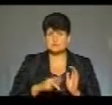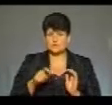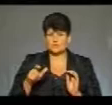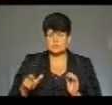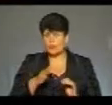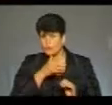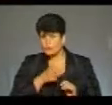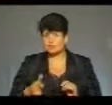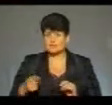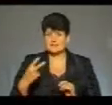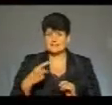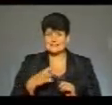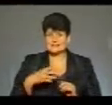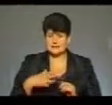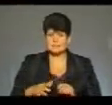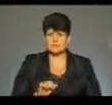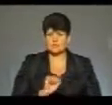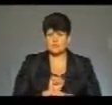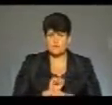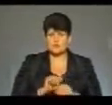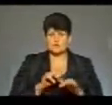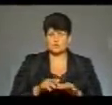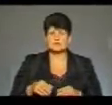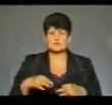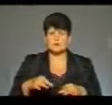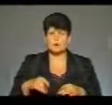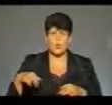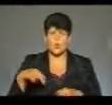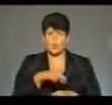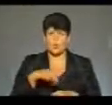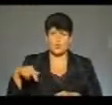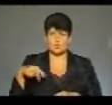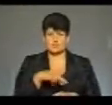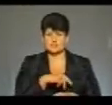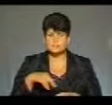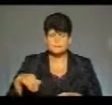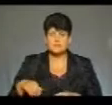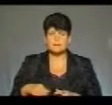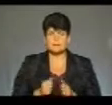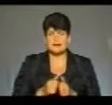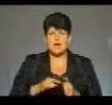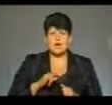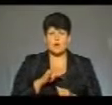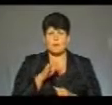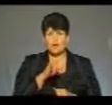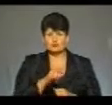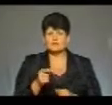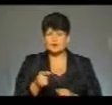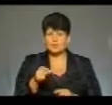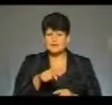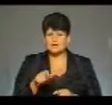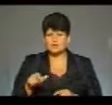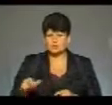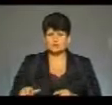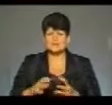впродовж 20 хвилин блокували рух транспорту, ходячи по неврегульованому пішохідному переході поблизу аеропорту в Тернополі. Так люди зі Скалата,